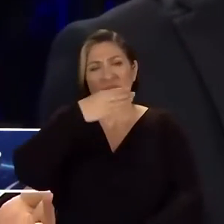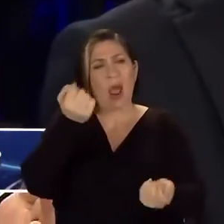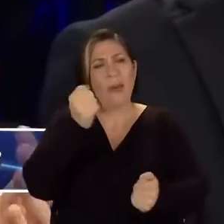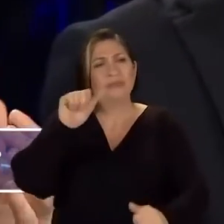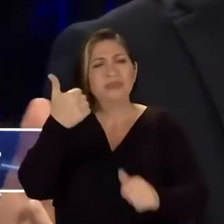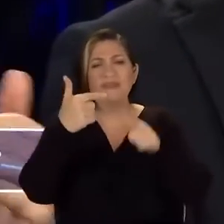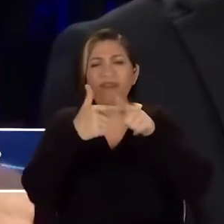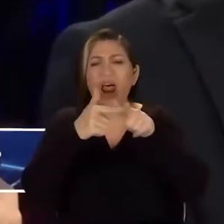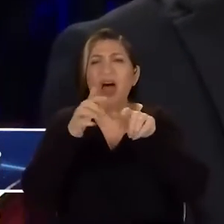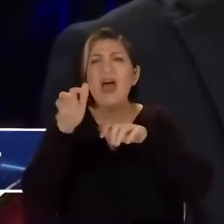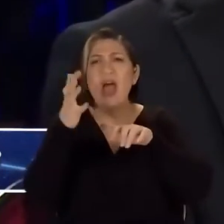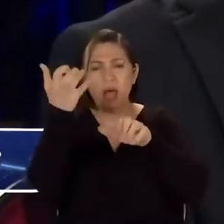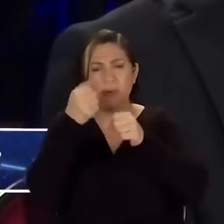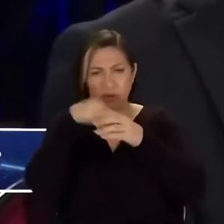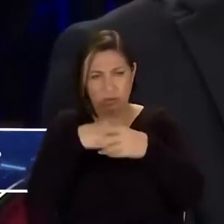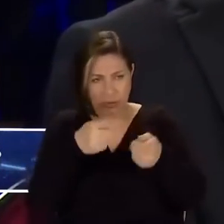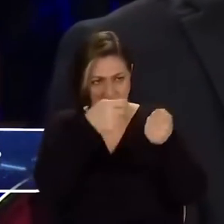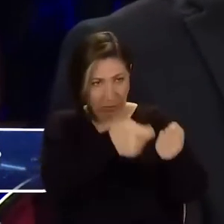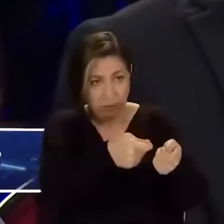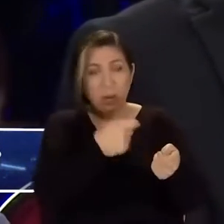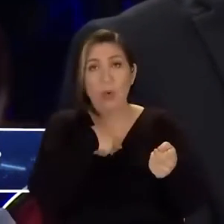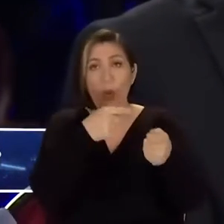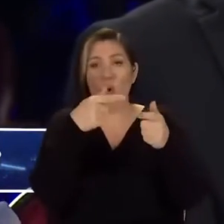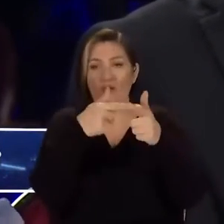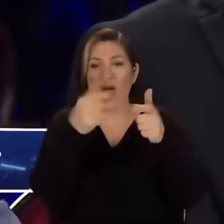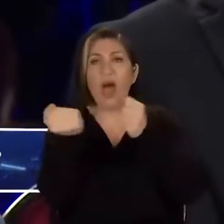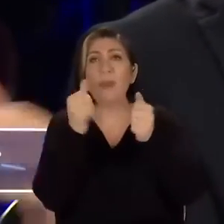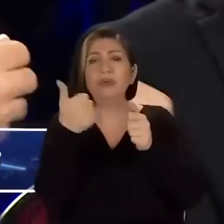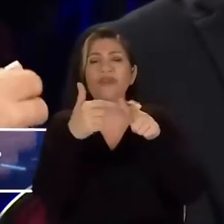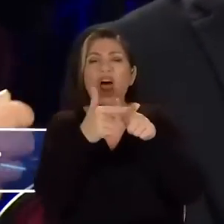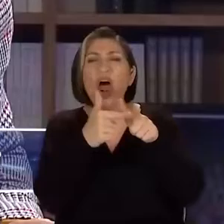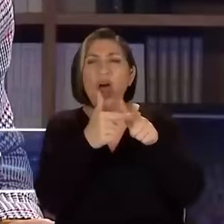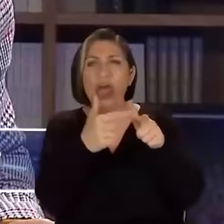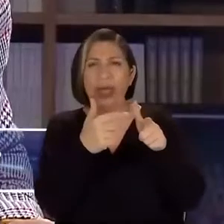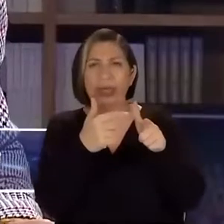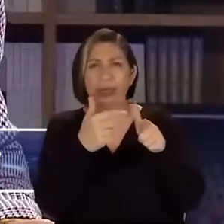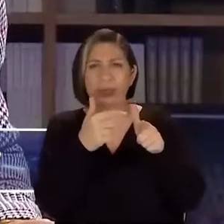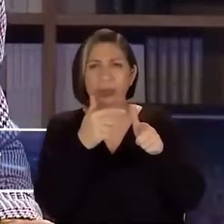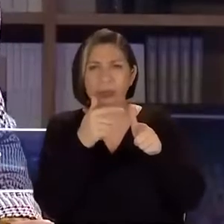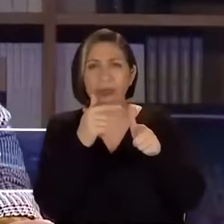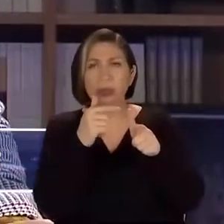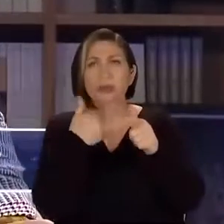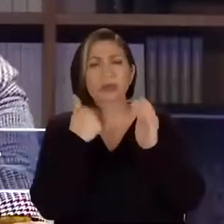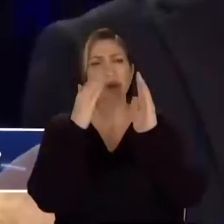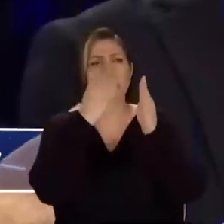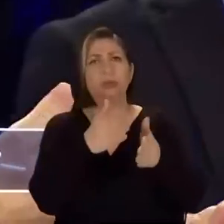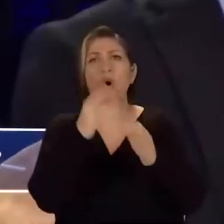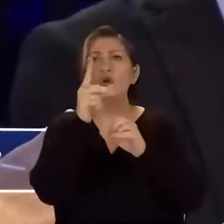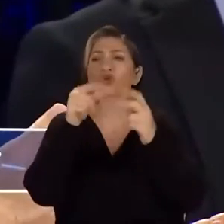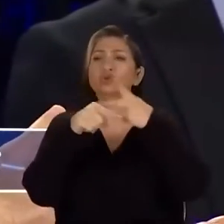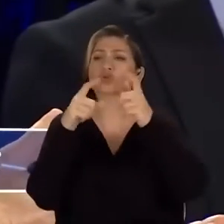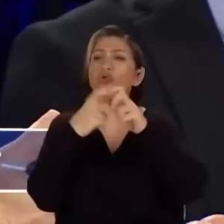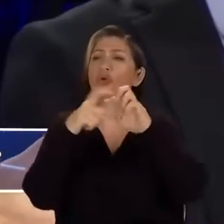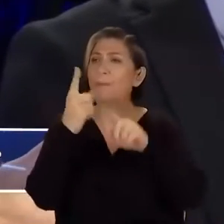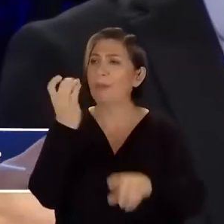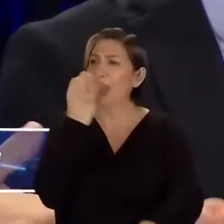için verdiniz. Ben bu aldığım zaman Özgür'e... Jenerik örnek olarak kullanıyoruz burada. Evet, gittim. Özgür'e 1